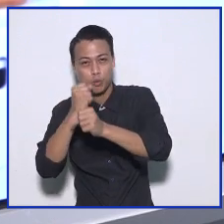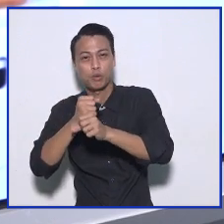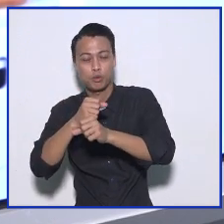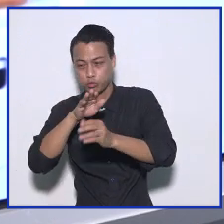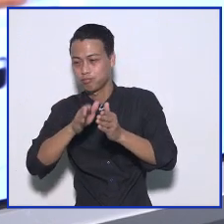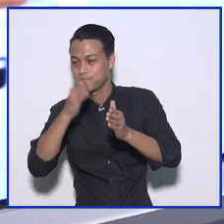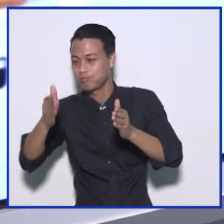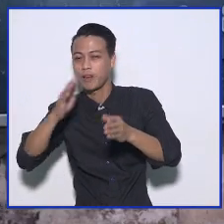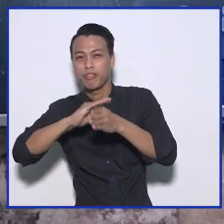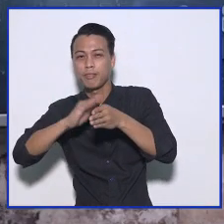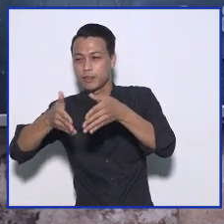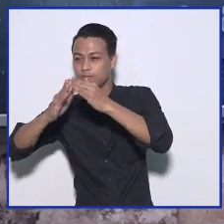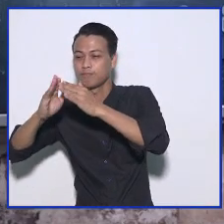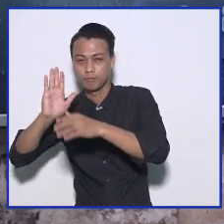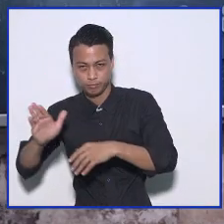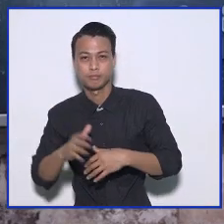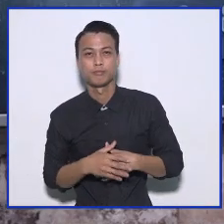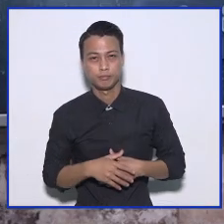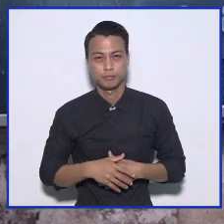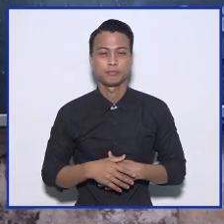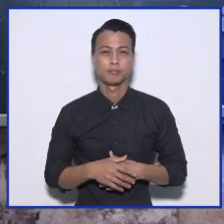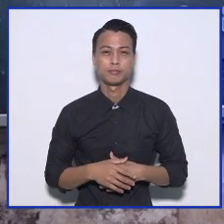PPS စီကံတွေကိုတိုးချဲ့နေတယ် medical refund